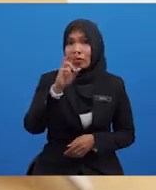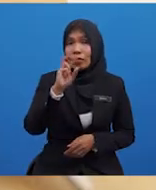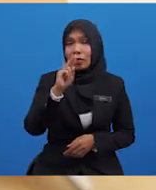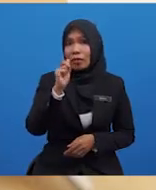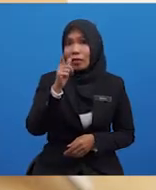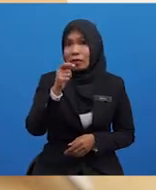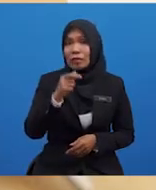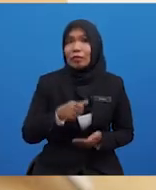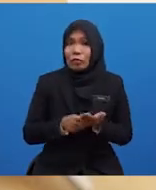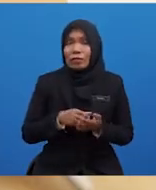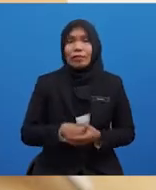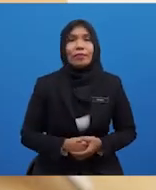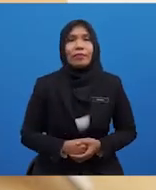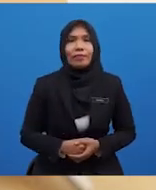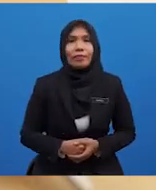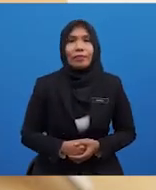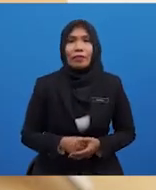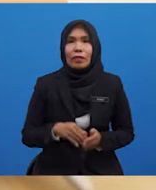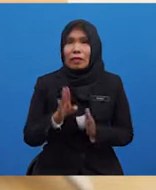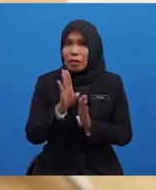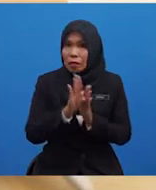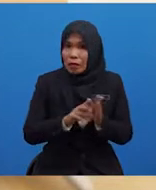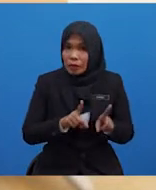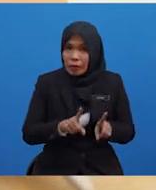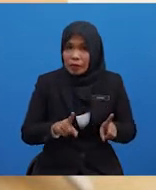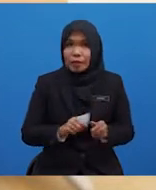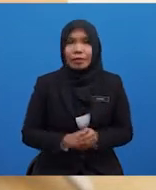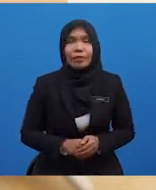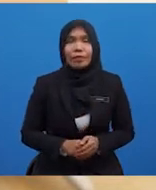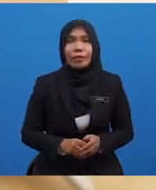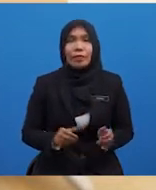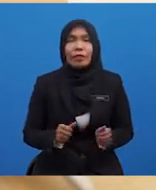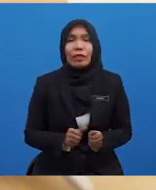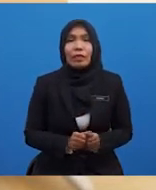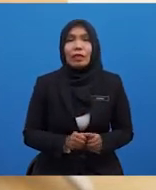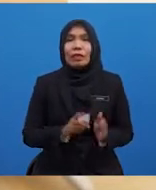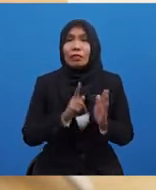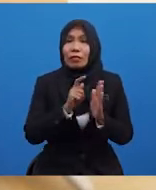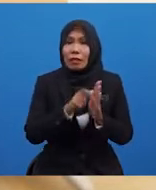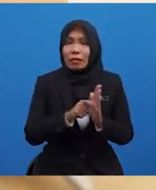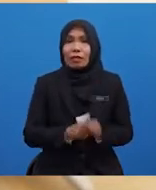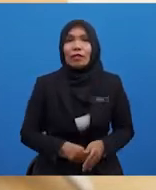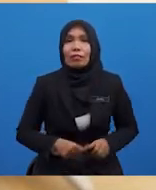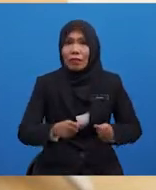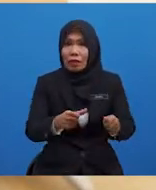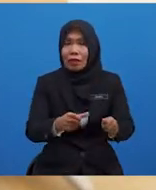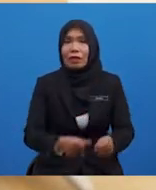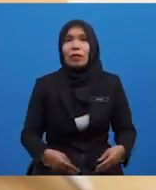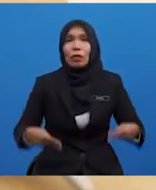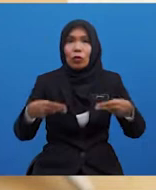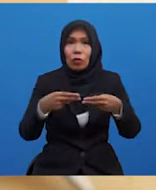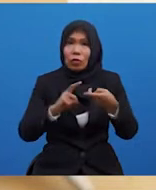Berbeza dengan carta alih hubung kait, carta ini lebih terperinci proses